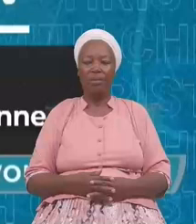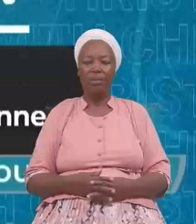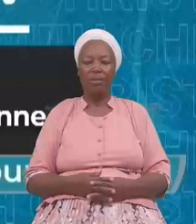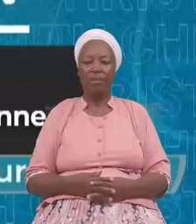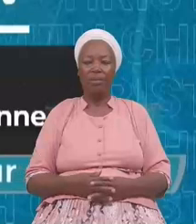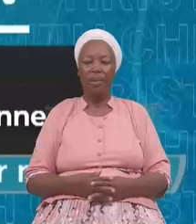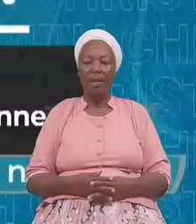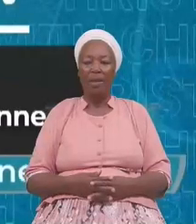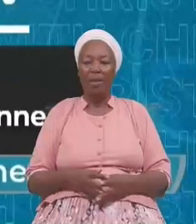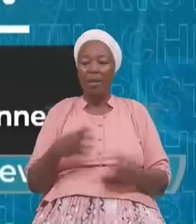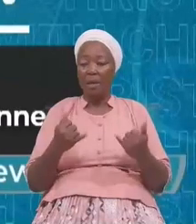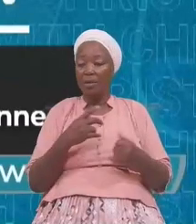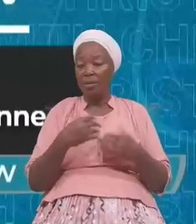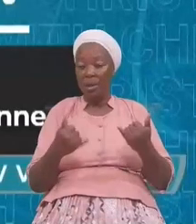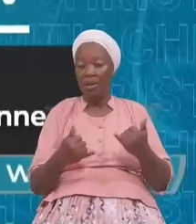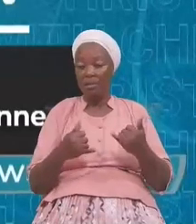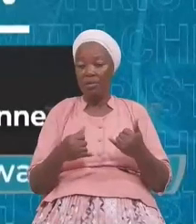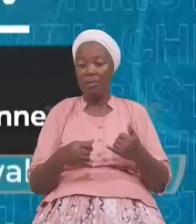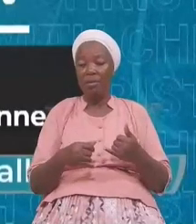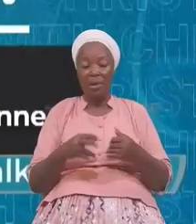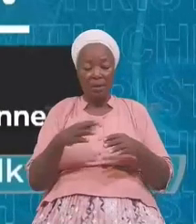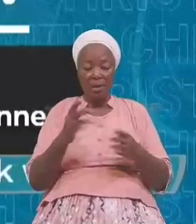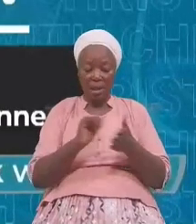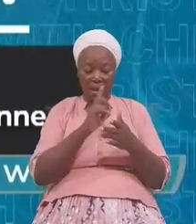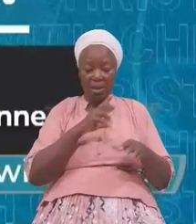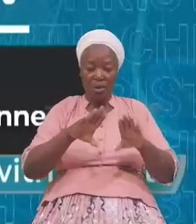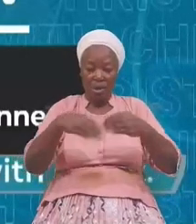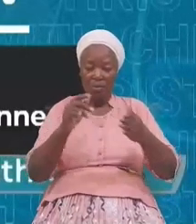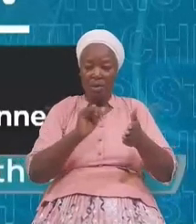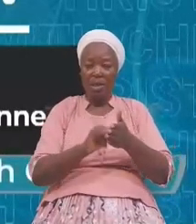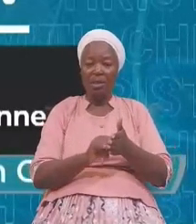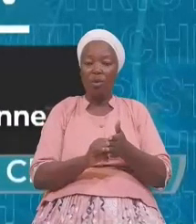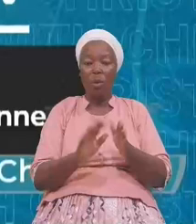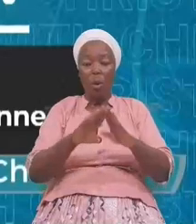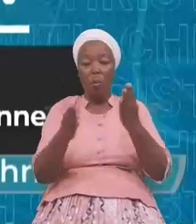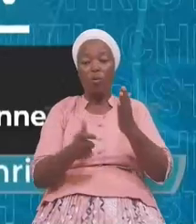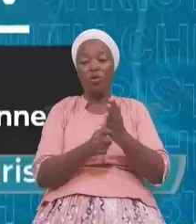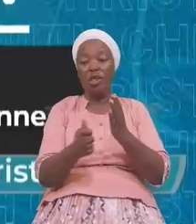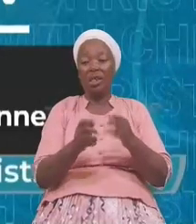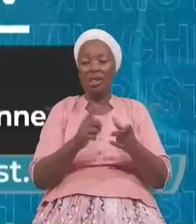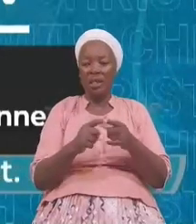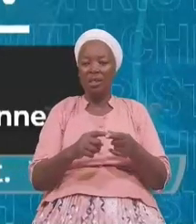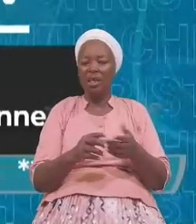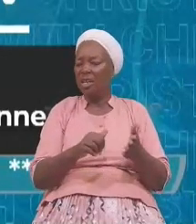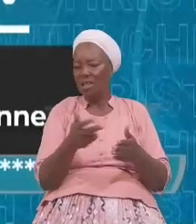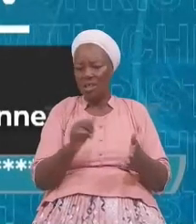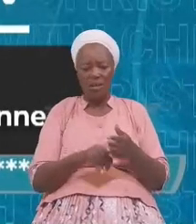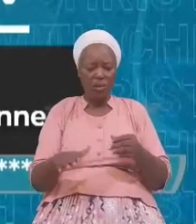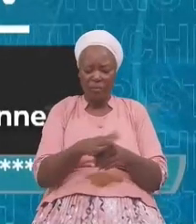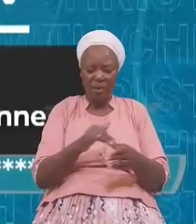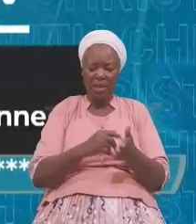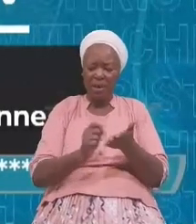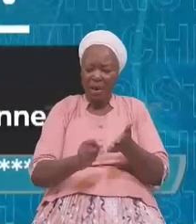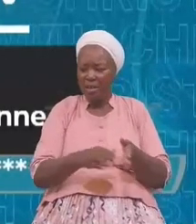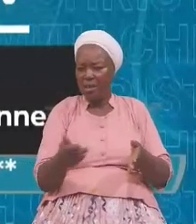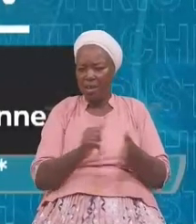Peux-tu imaginer le Seigneur te remettant un chèque à blanc? Remplis tout ce que tu veux. C'est un privilège de